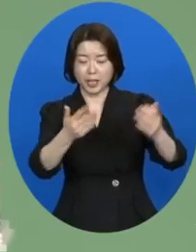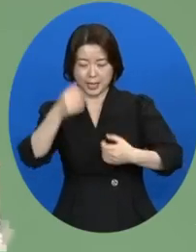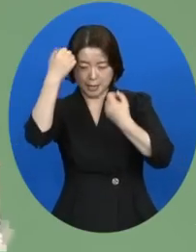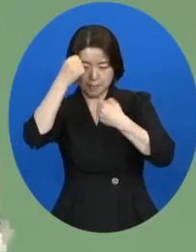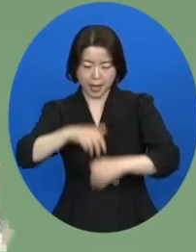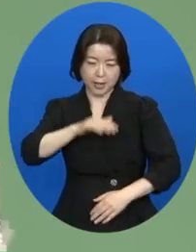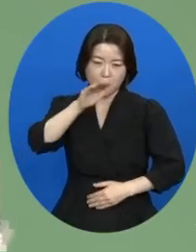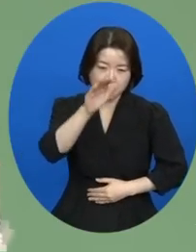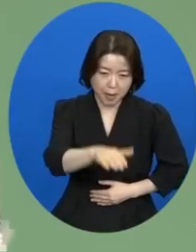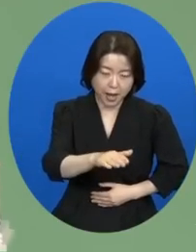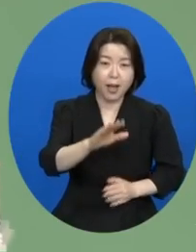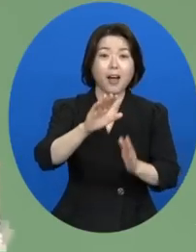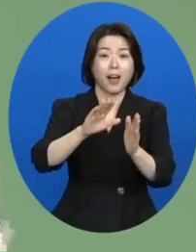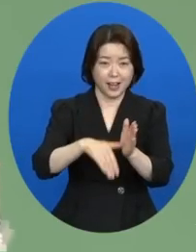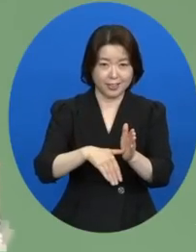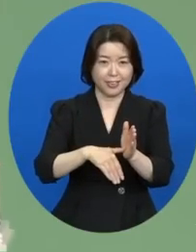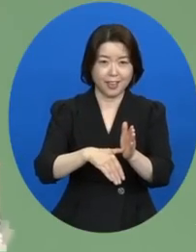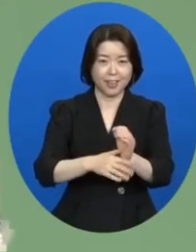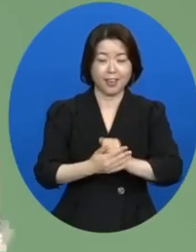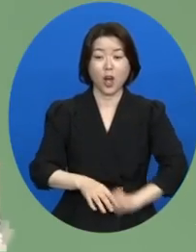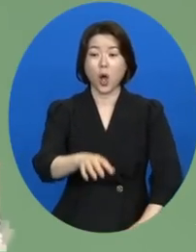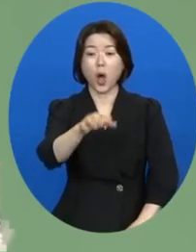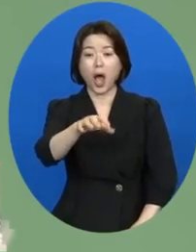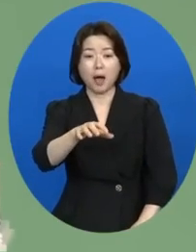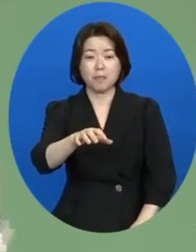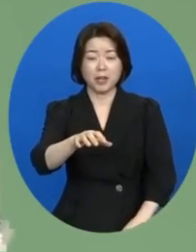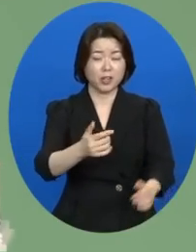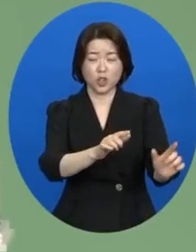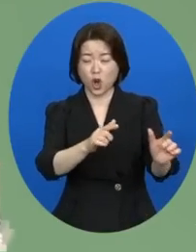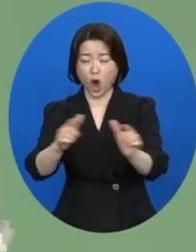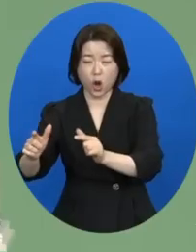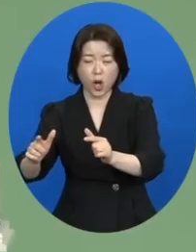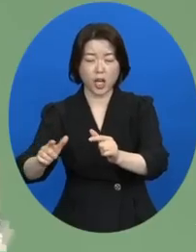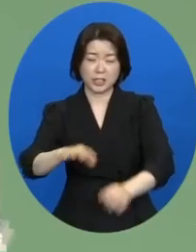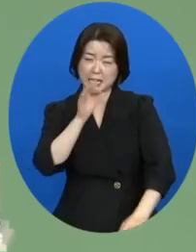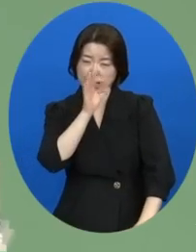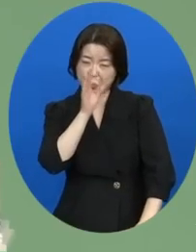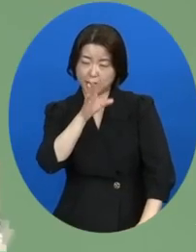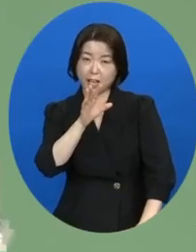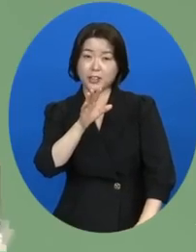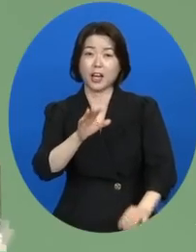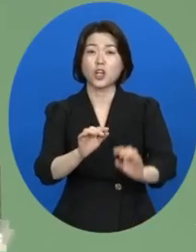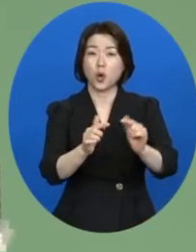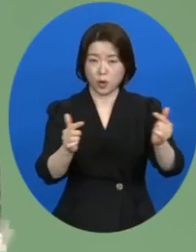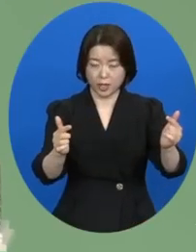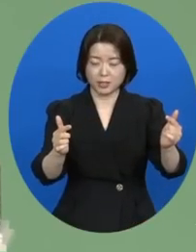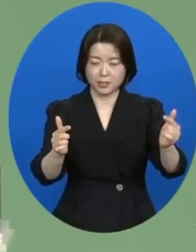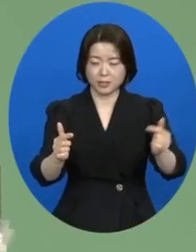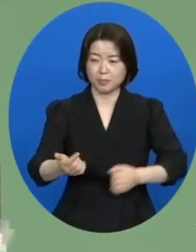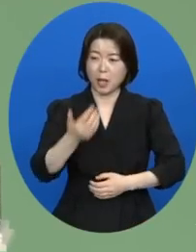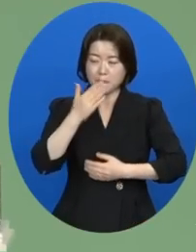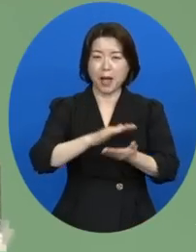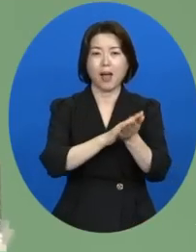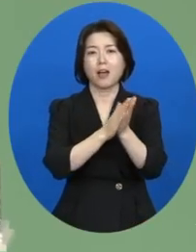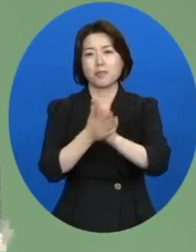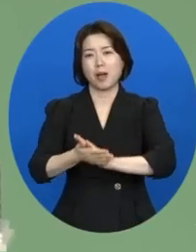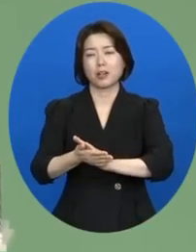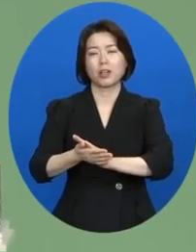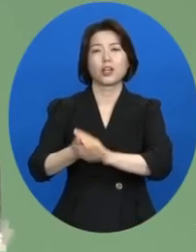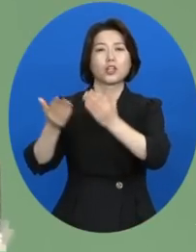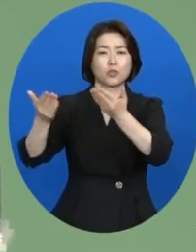발을 담길 때 앞에 놓여졌던 불가능들을 가능케 하시는